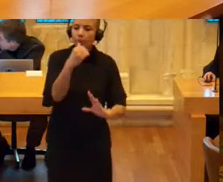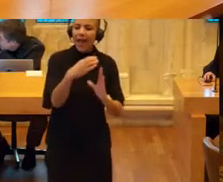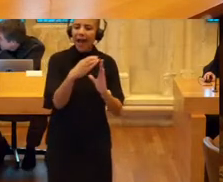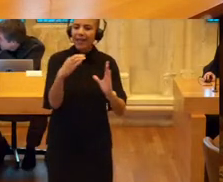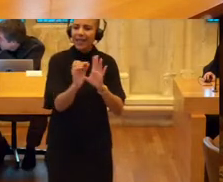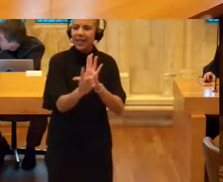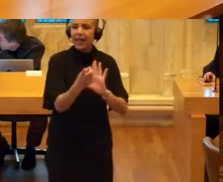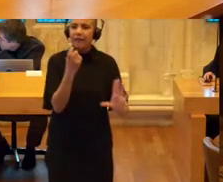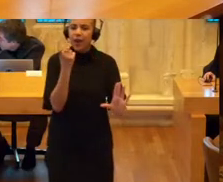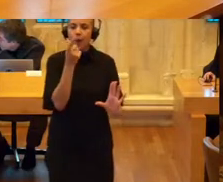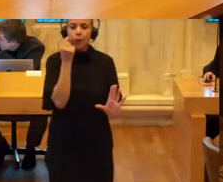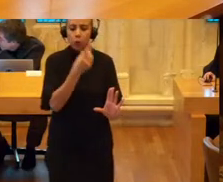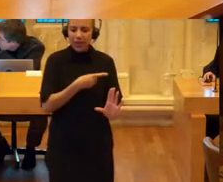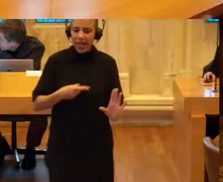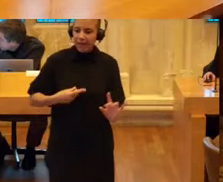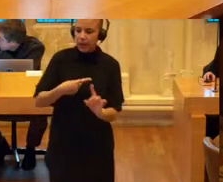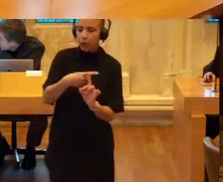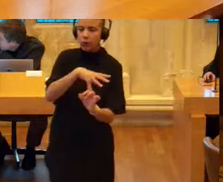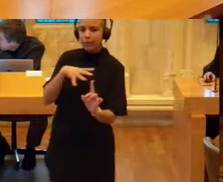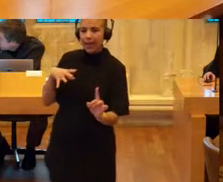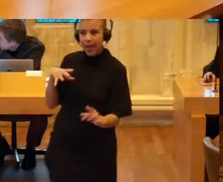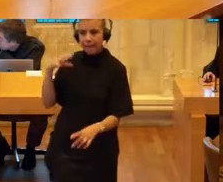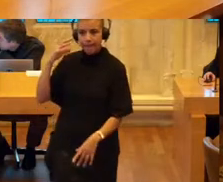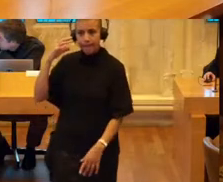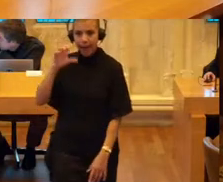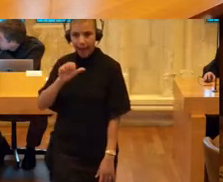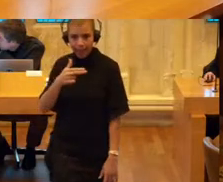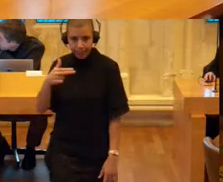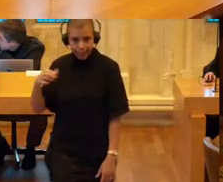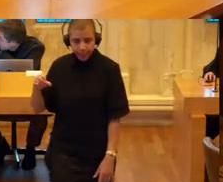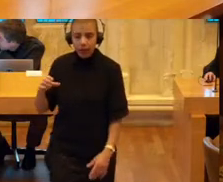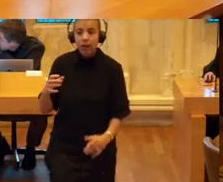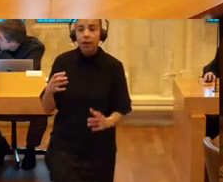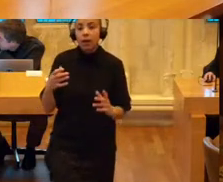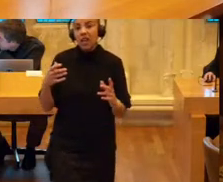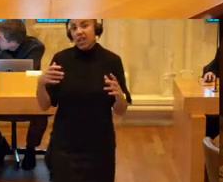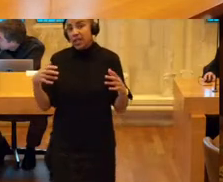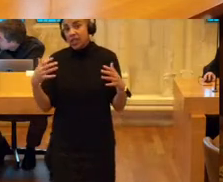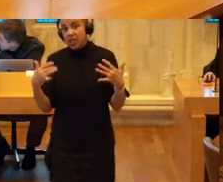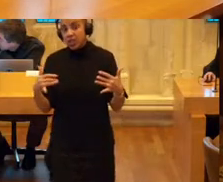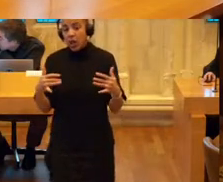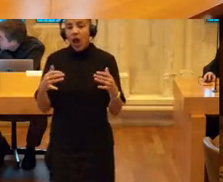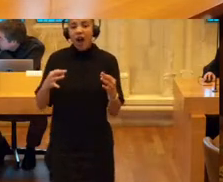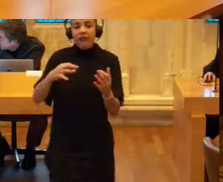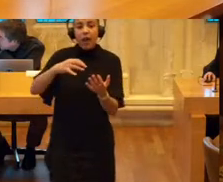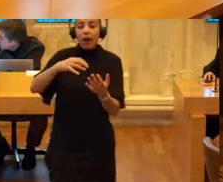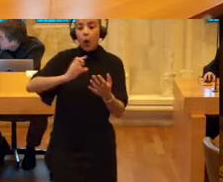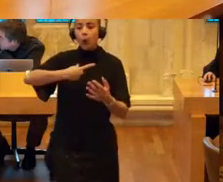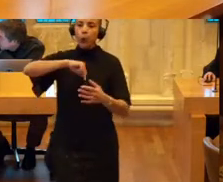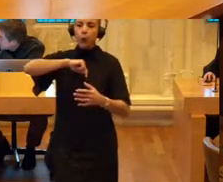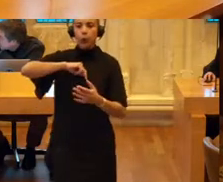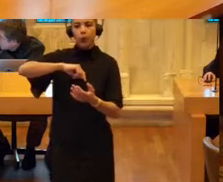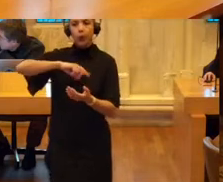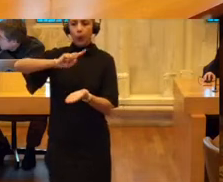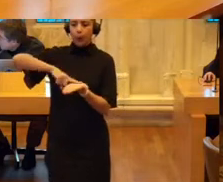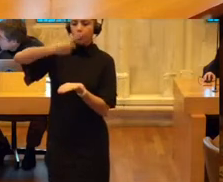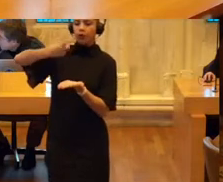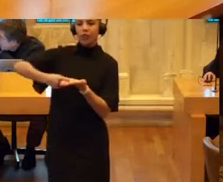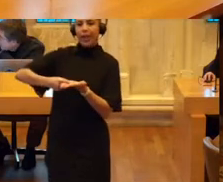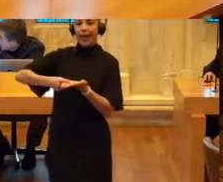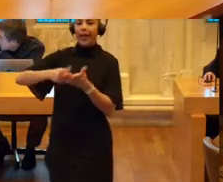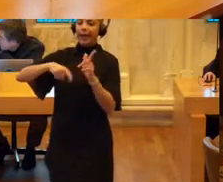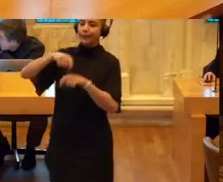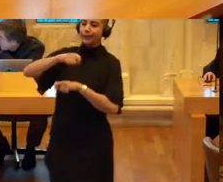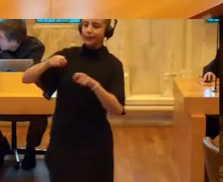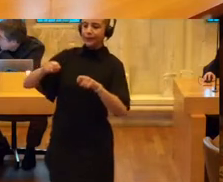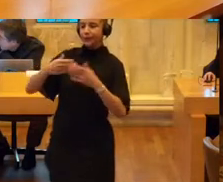Anne, plusieurs réflexions. D'abord, sur nos principes budgétaires qui seraient purement comptables et conservateurs. Je ne